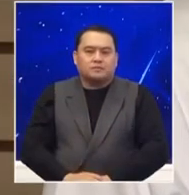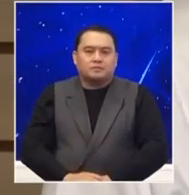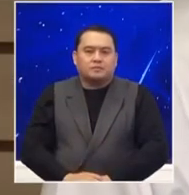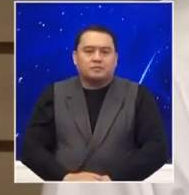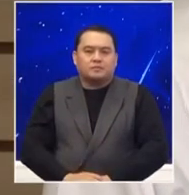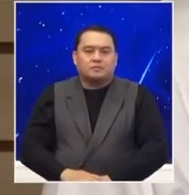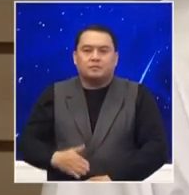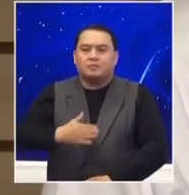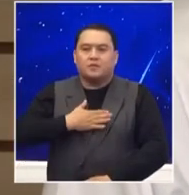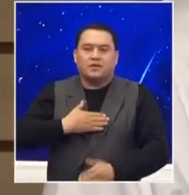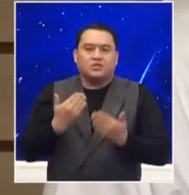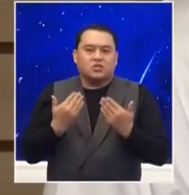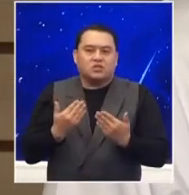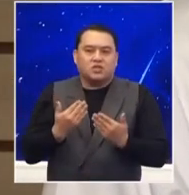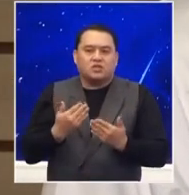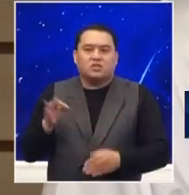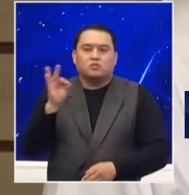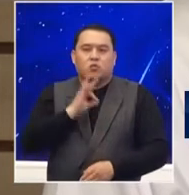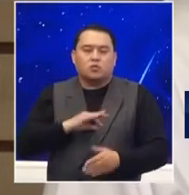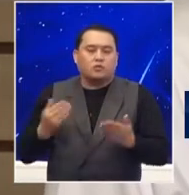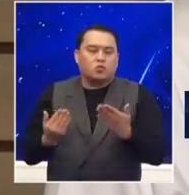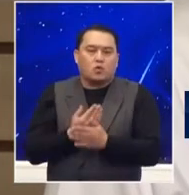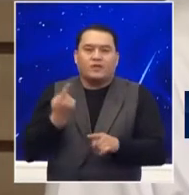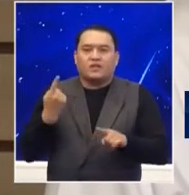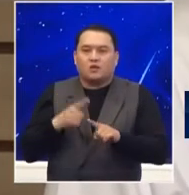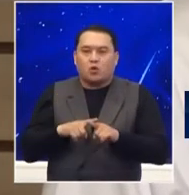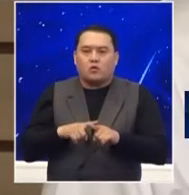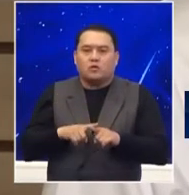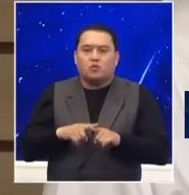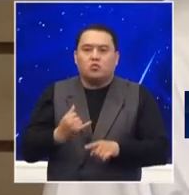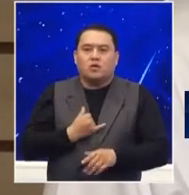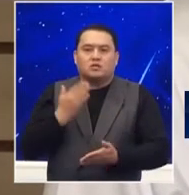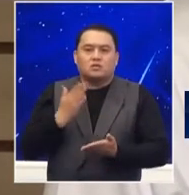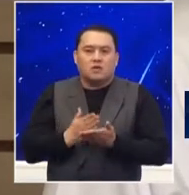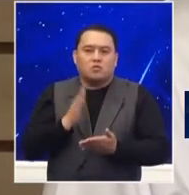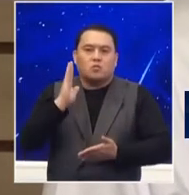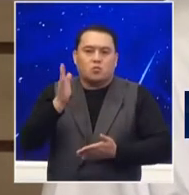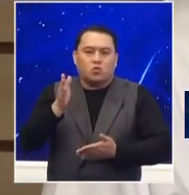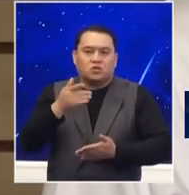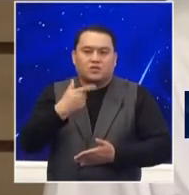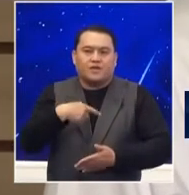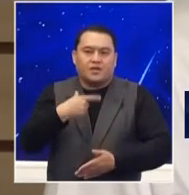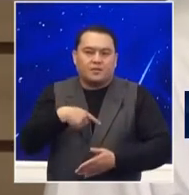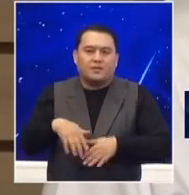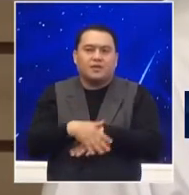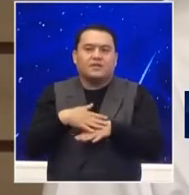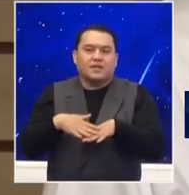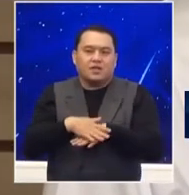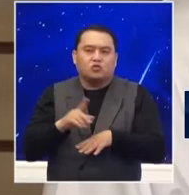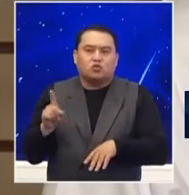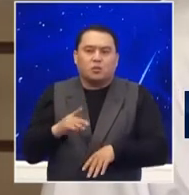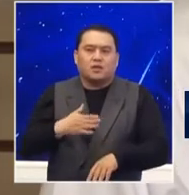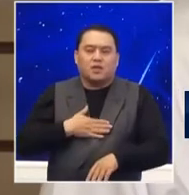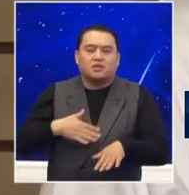осваиваем несколько новых технологий. Во-первых, мы сейчас уже владеем и дальше будем делать своим населением, чтобы